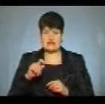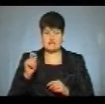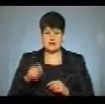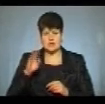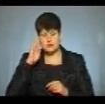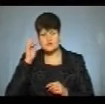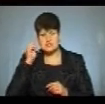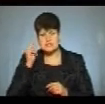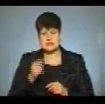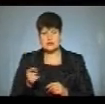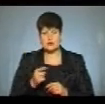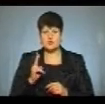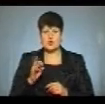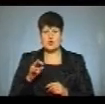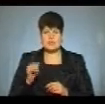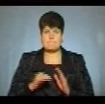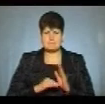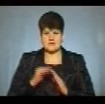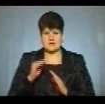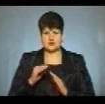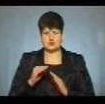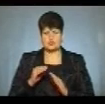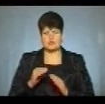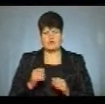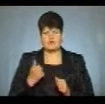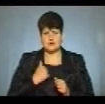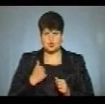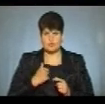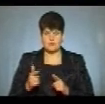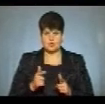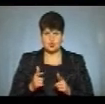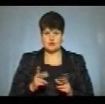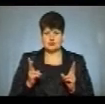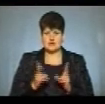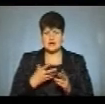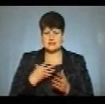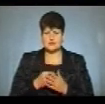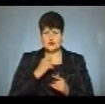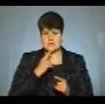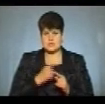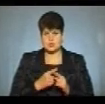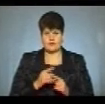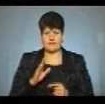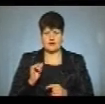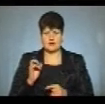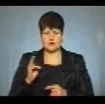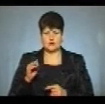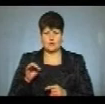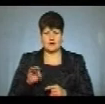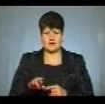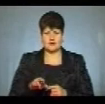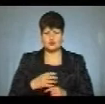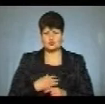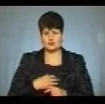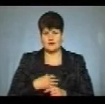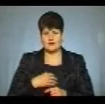навчається в Тернопільському коледжі з підвищеною військовою та фізичною підготовкою в Збаражі. Зустрічає свою сестру Вікторію. Чекав, сумував, знаю,